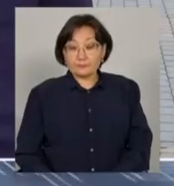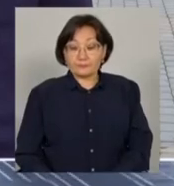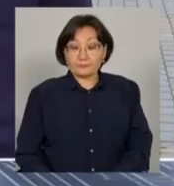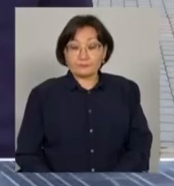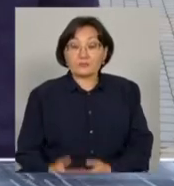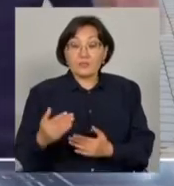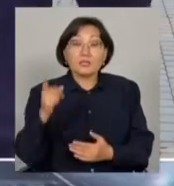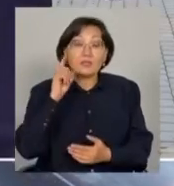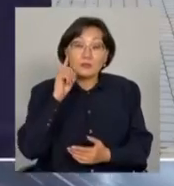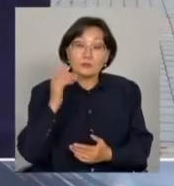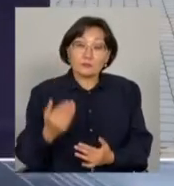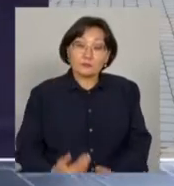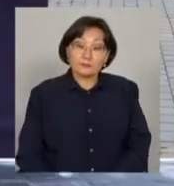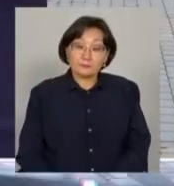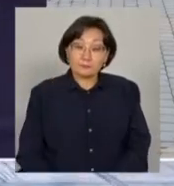Сені тыңдап тұрмыз.